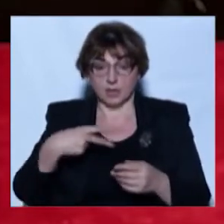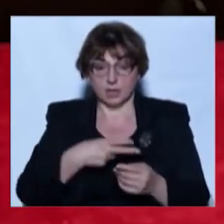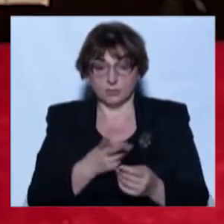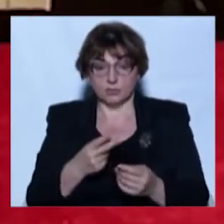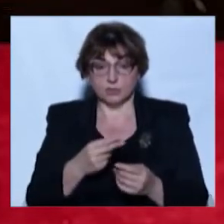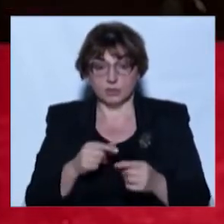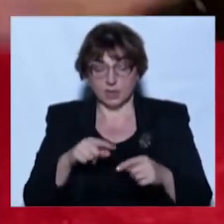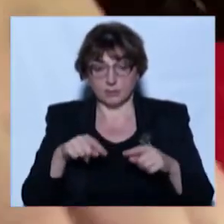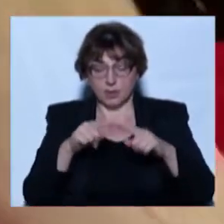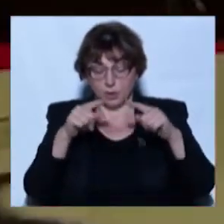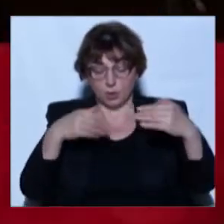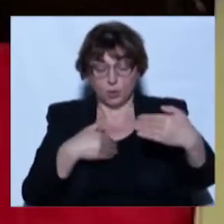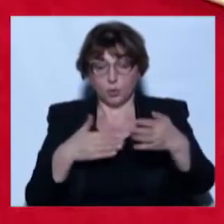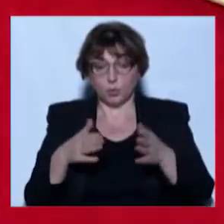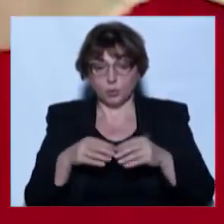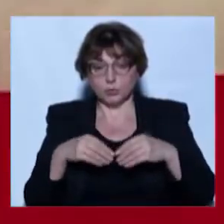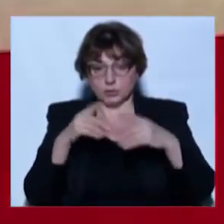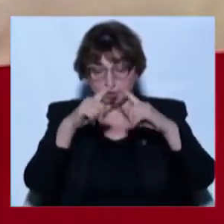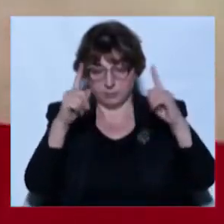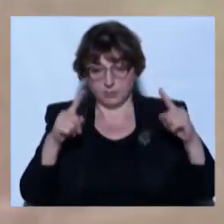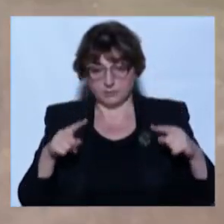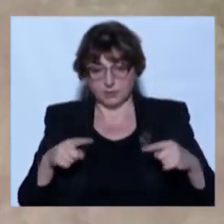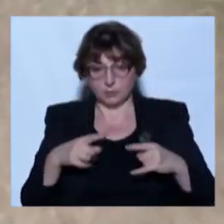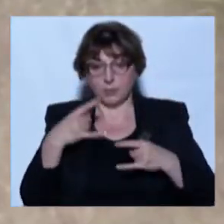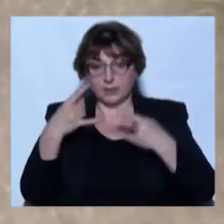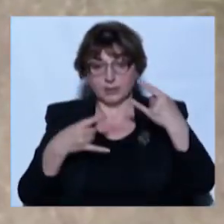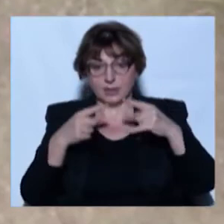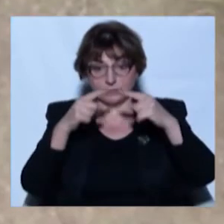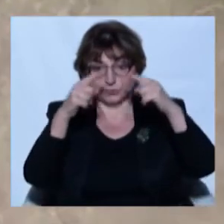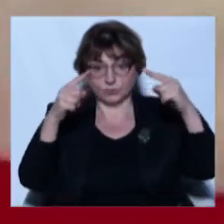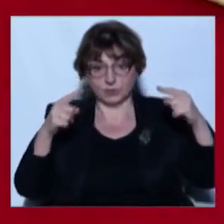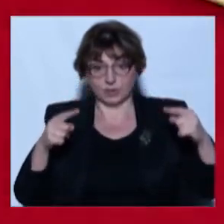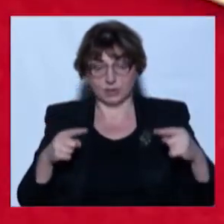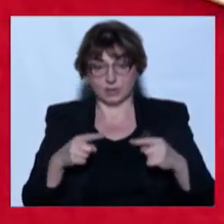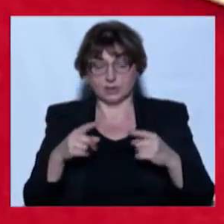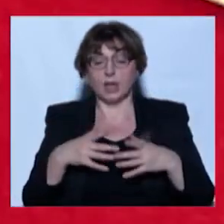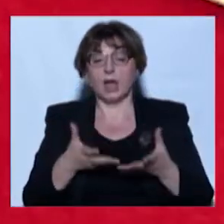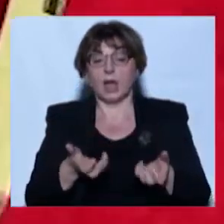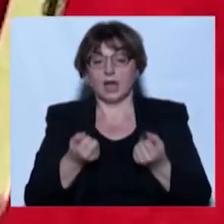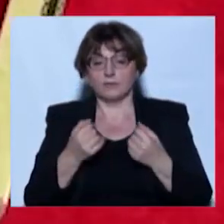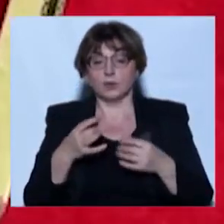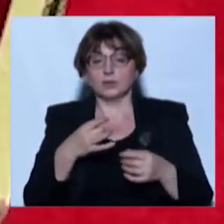դա միսց է տամխուծ էկրանիս պորմա, շեմ տեկ այղոտ թետրի